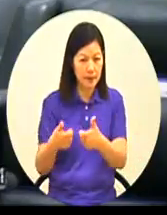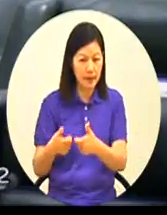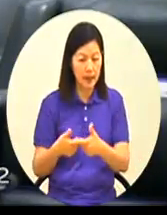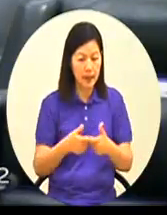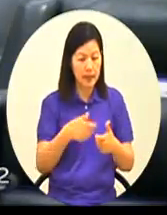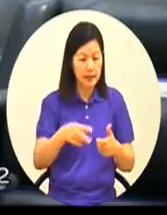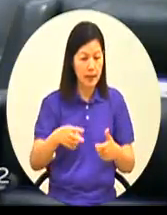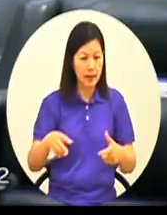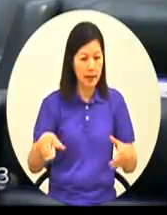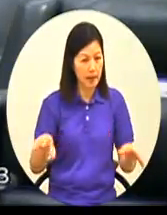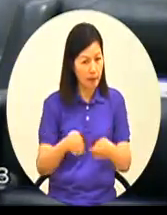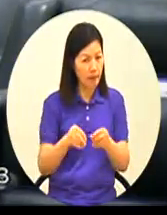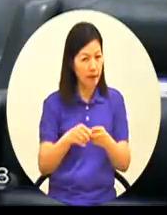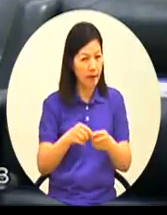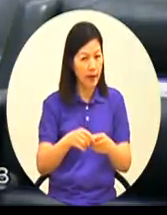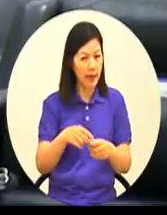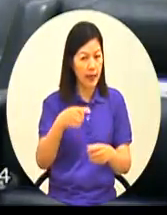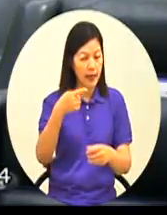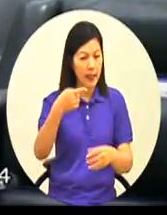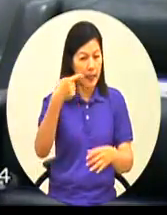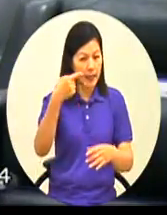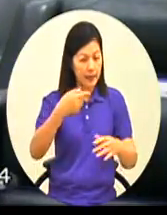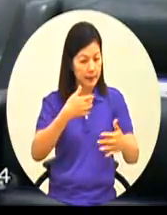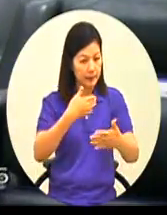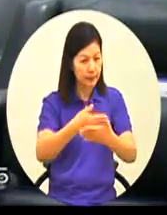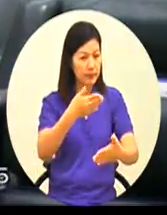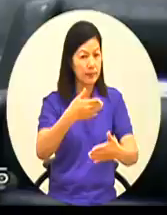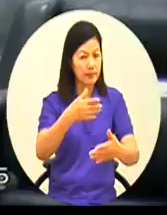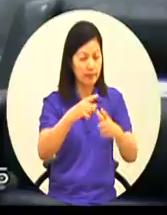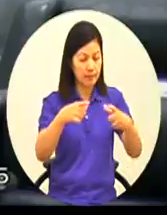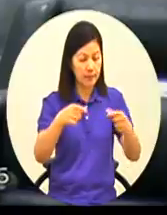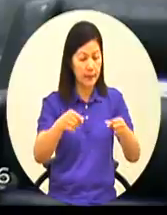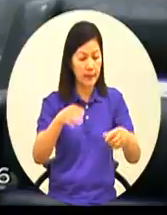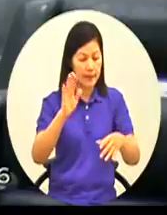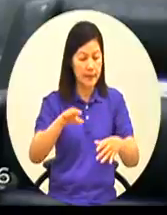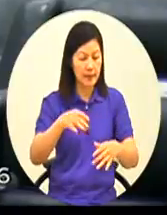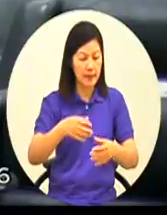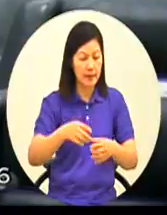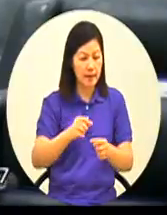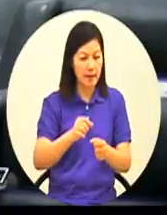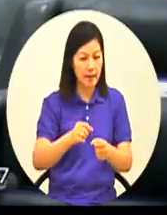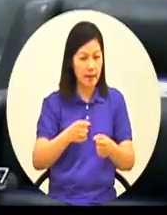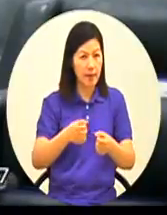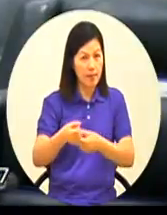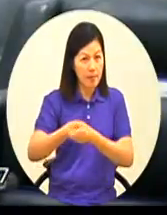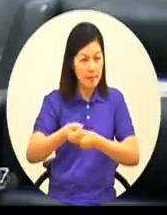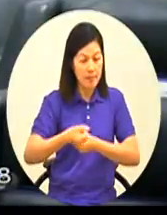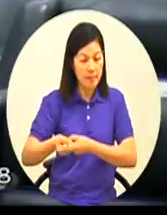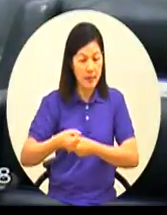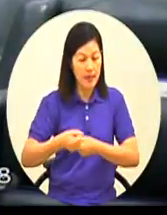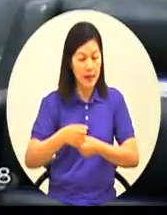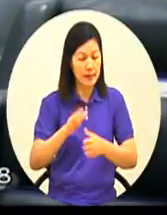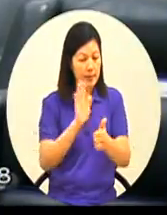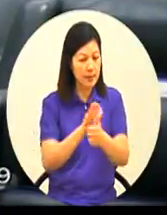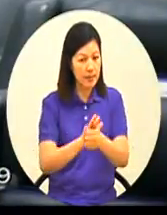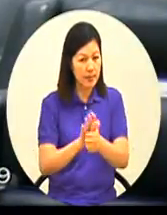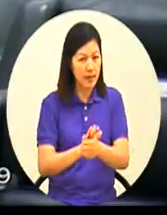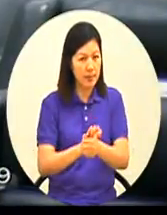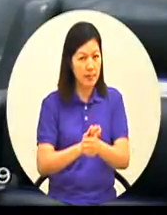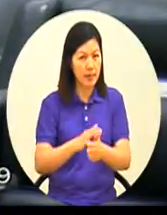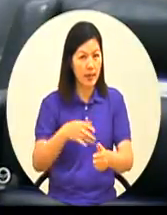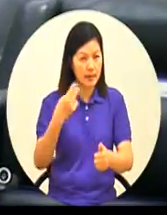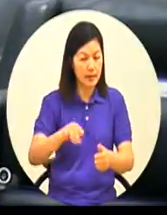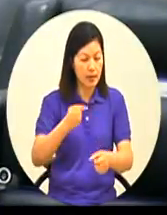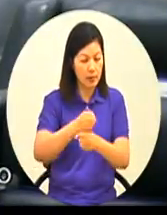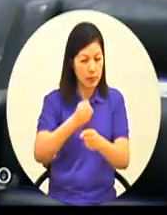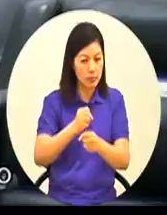结合比如说我们的 e 卡通，甚至可以来行销，或者是能够来促成，或者是来实践我们对多